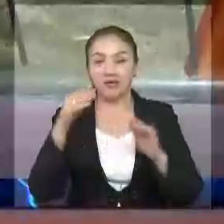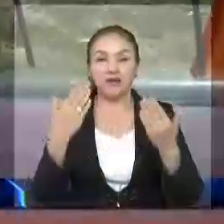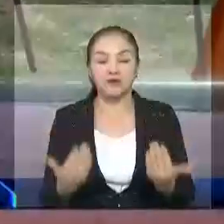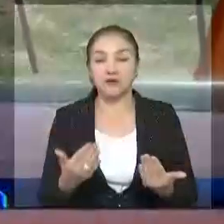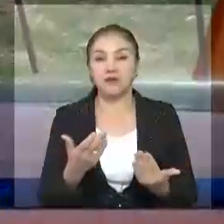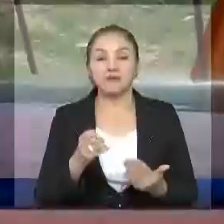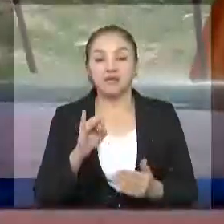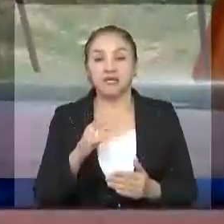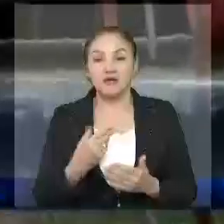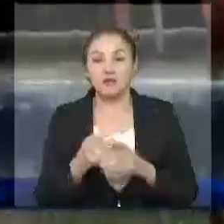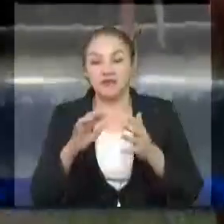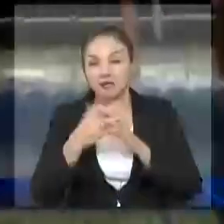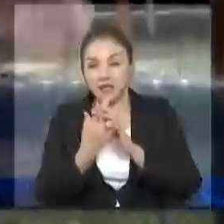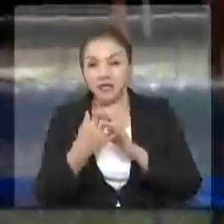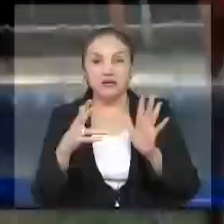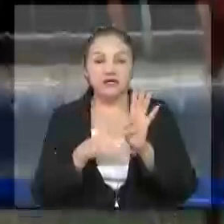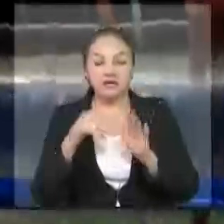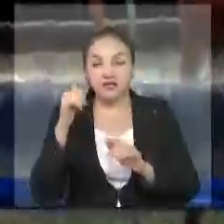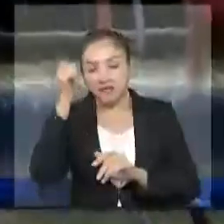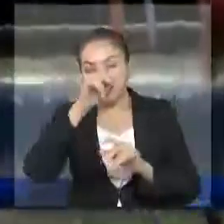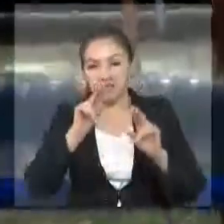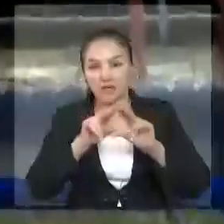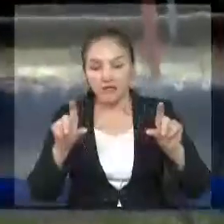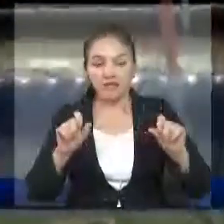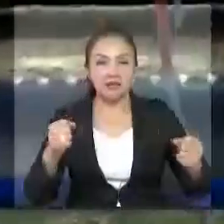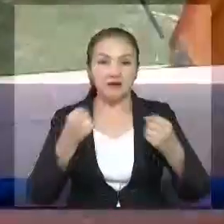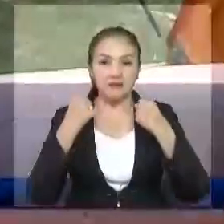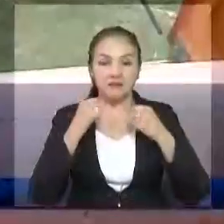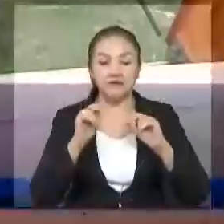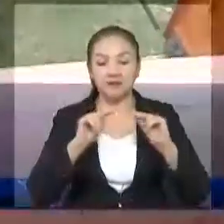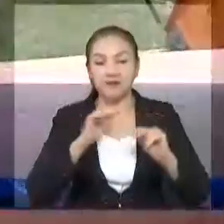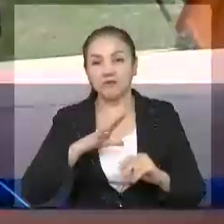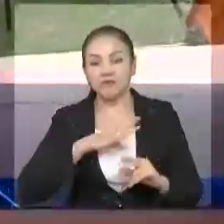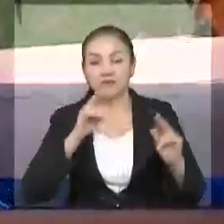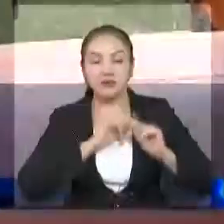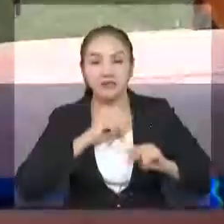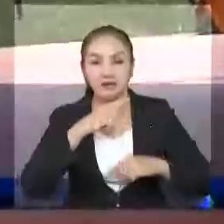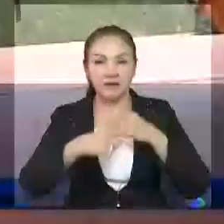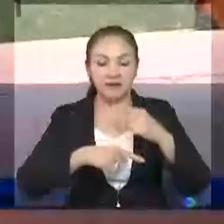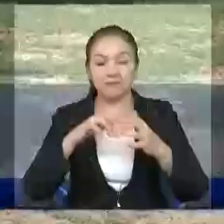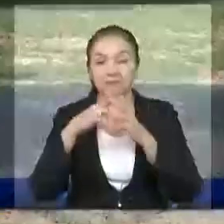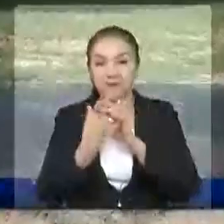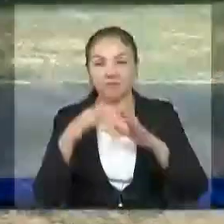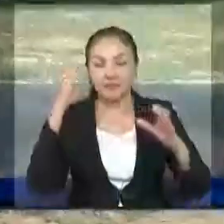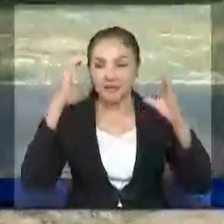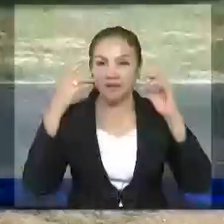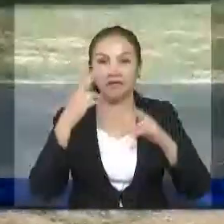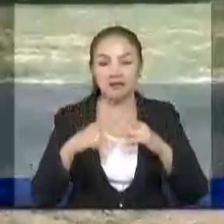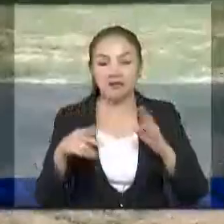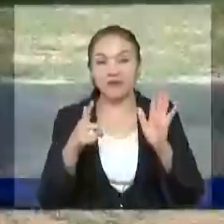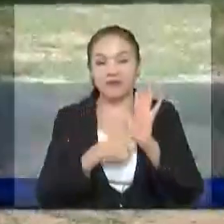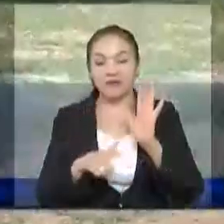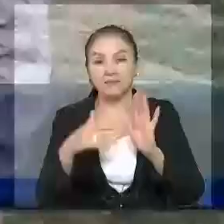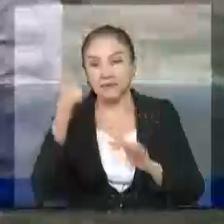кездегі Ленин ауданы Пригородный ауылындағы 8 жылдық мектепке дене шынықтыру пәнінің мұғалімі болып орналасқан. Кейін ауыл шаруашылығы институтын бітіріп,